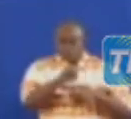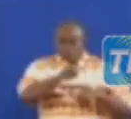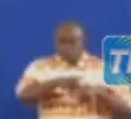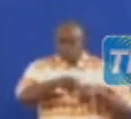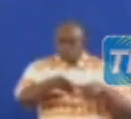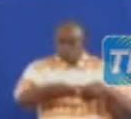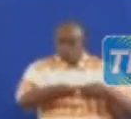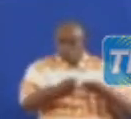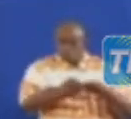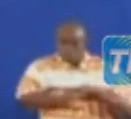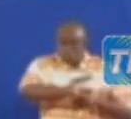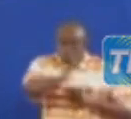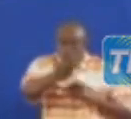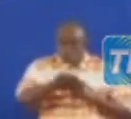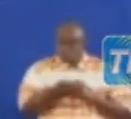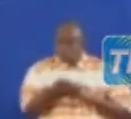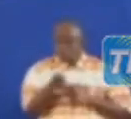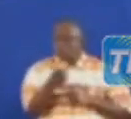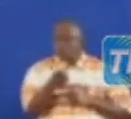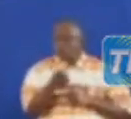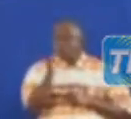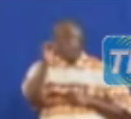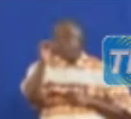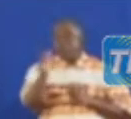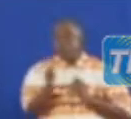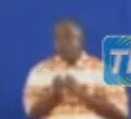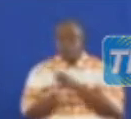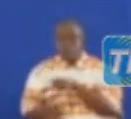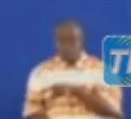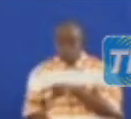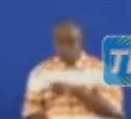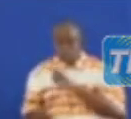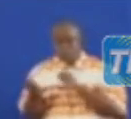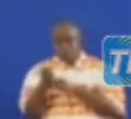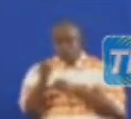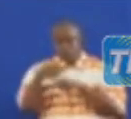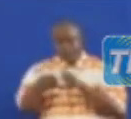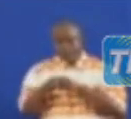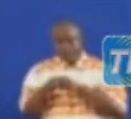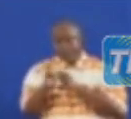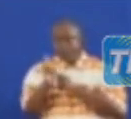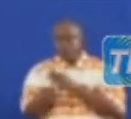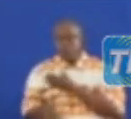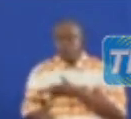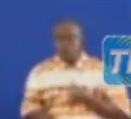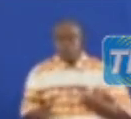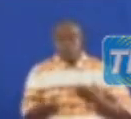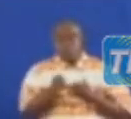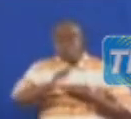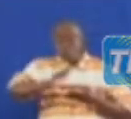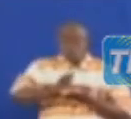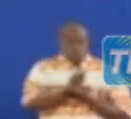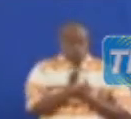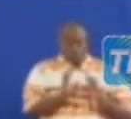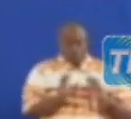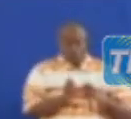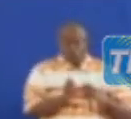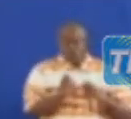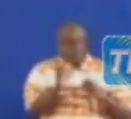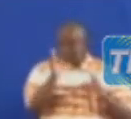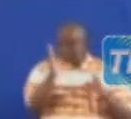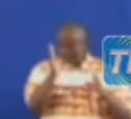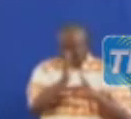utoaji na urejeshaji wa mikopo ya 10% ya mapato ya ndani ya halmashauri ili kuondoa vikundi hewa